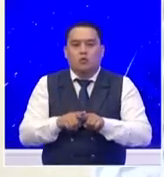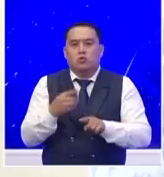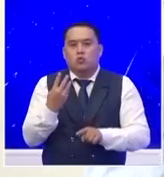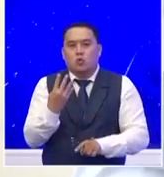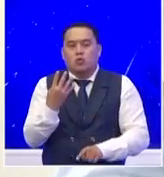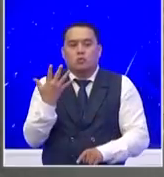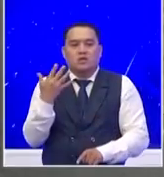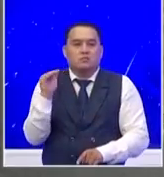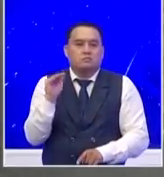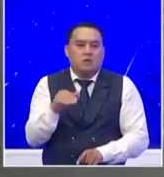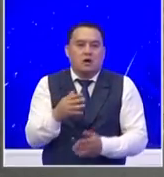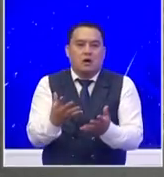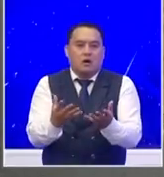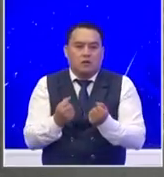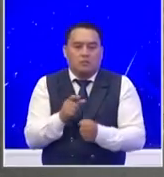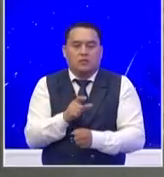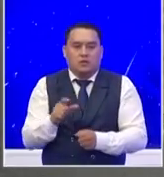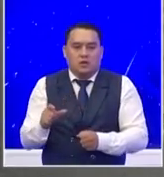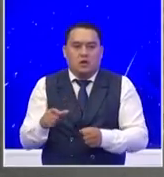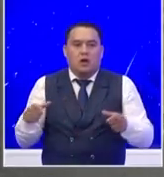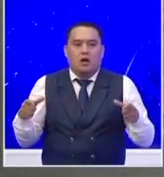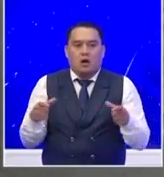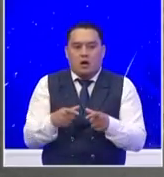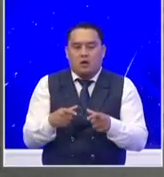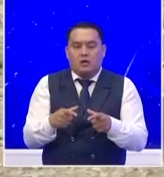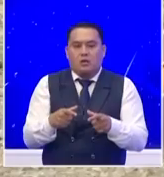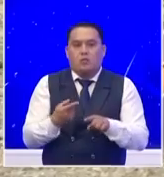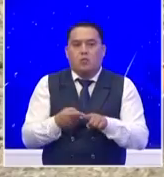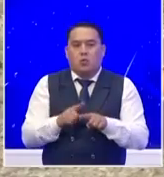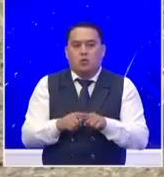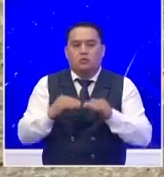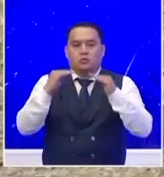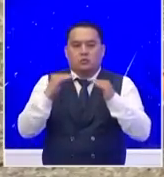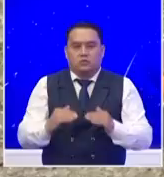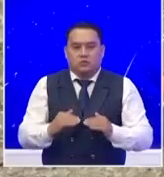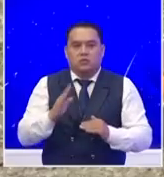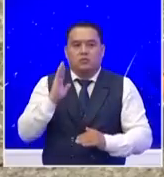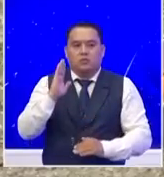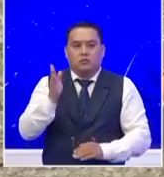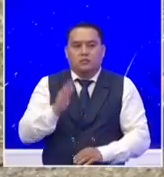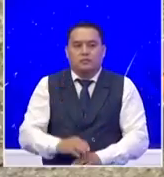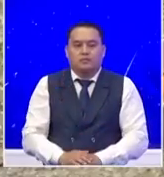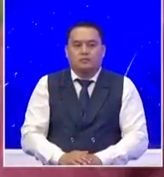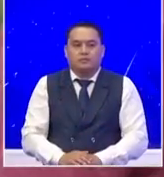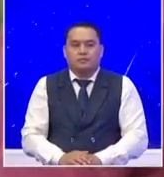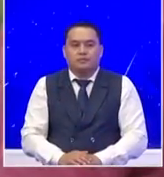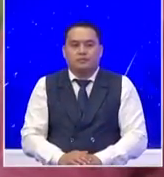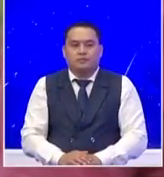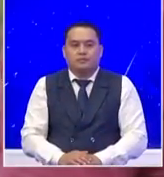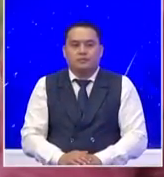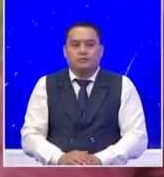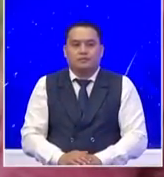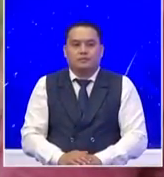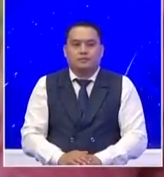мың демалушыны қабылдайды екен. Биыл коронавирус кесірінен бұл көрсеткіш кем болары анық дейтін сан иесі.